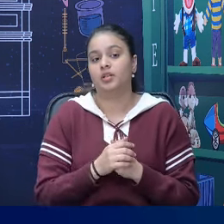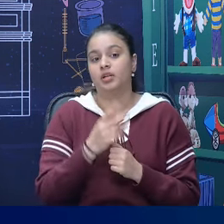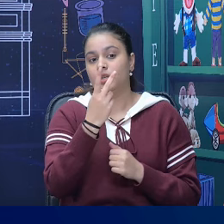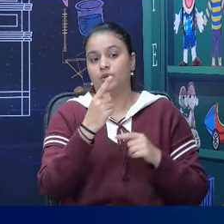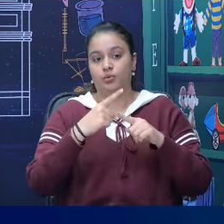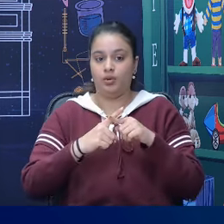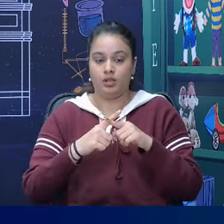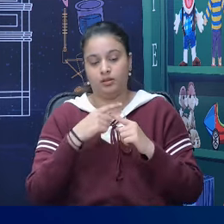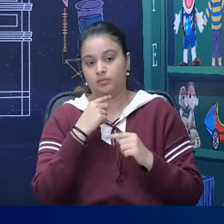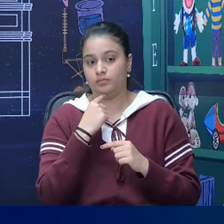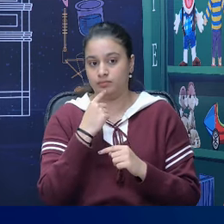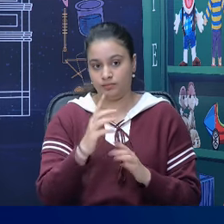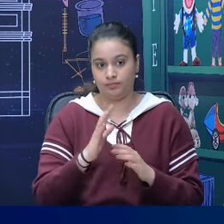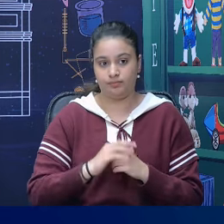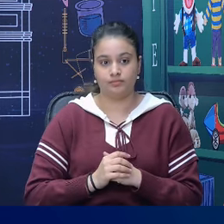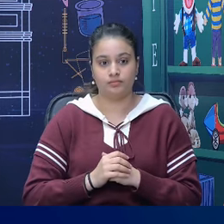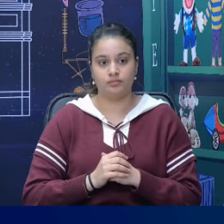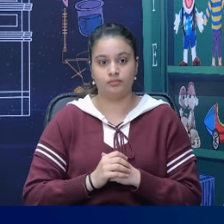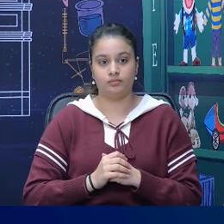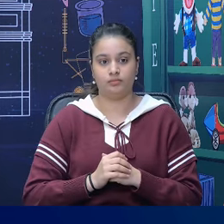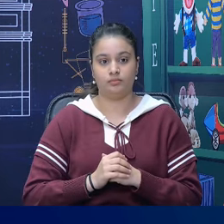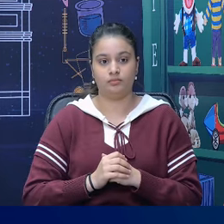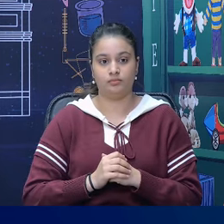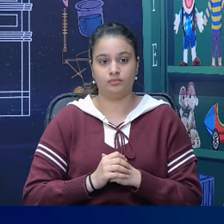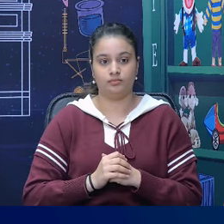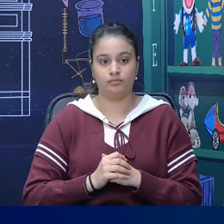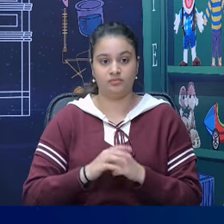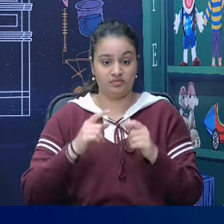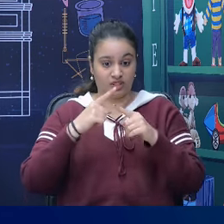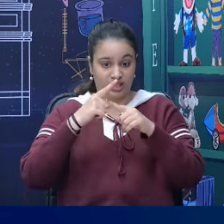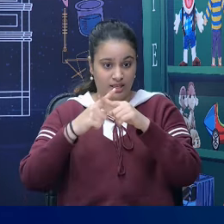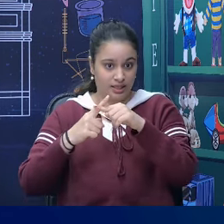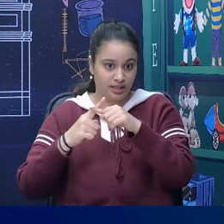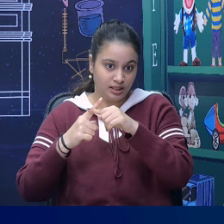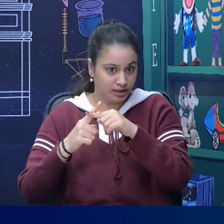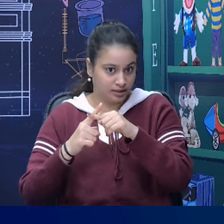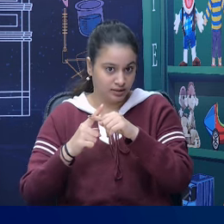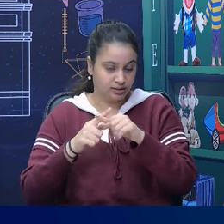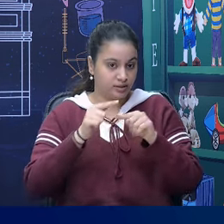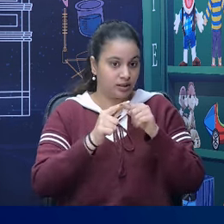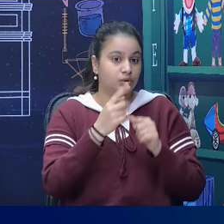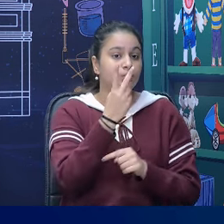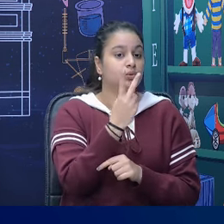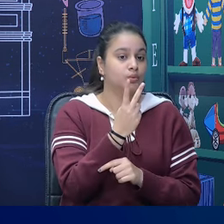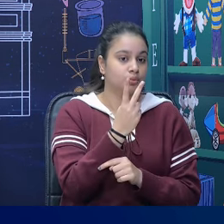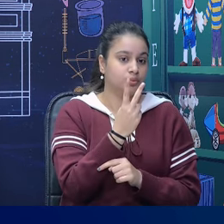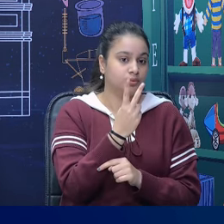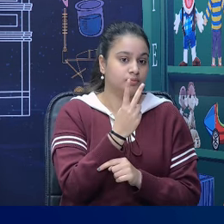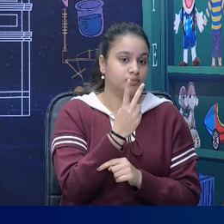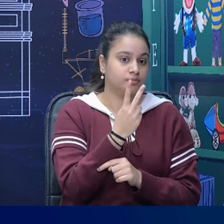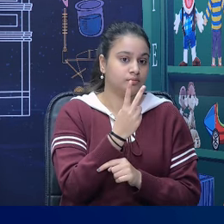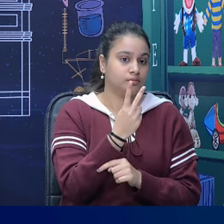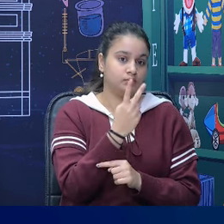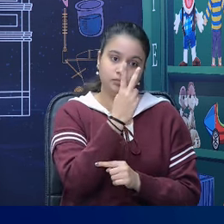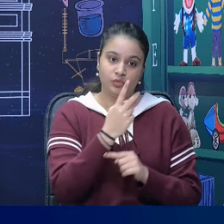यहां पर बोला जी तो एकस के साथ मल्टीप्लिकेशन में कोई एक नंबर है हमारे पास यानी 2